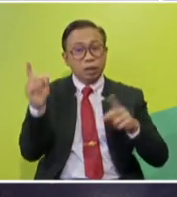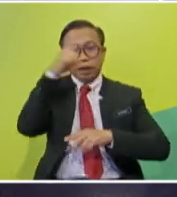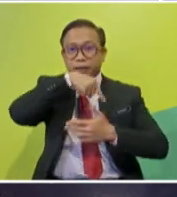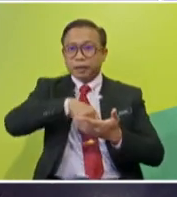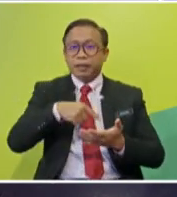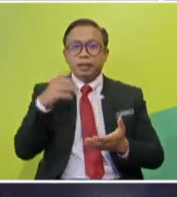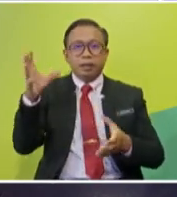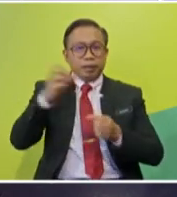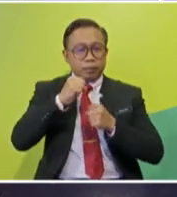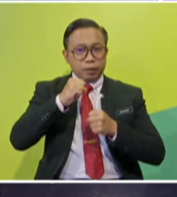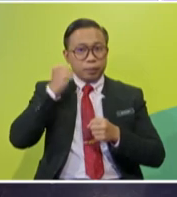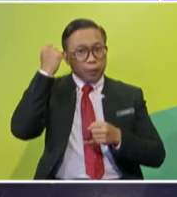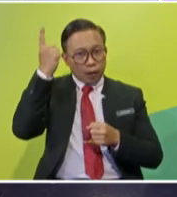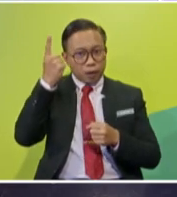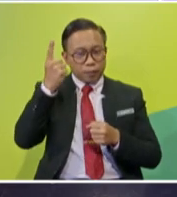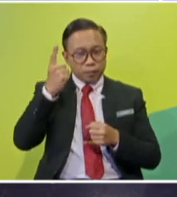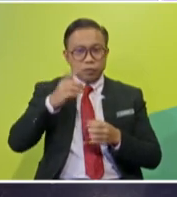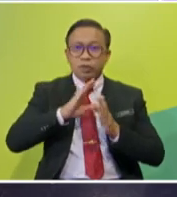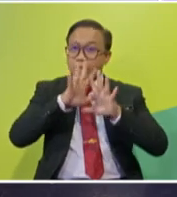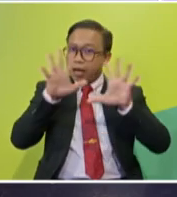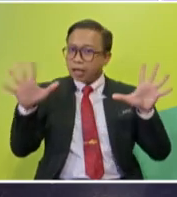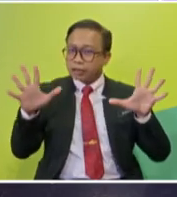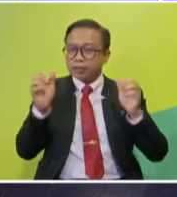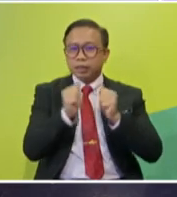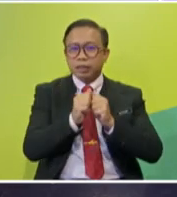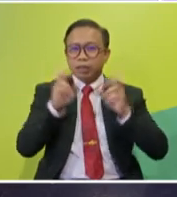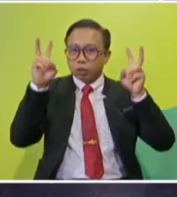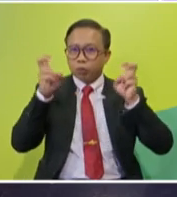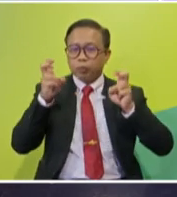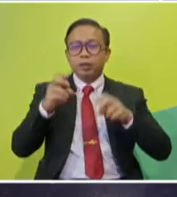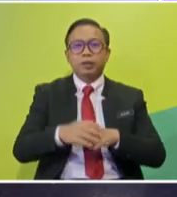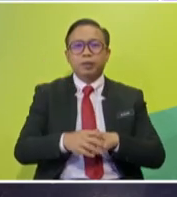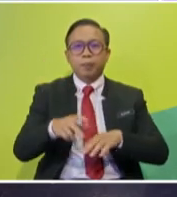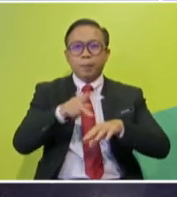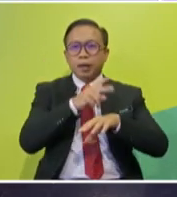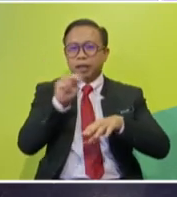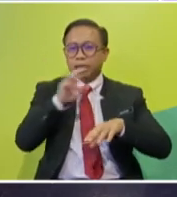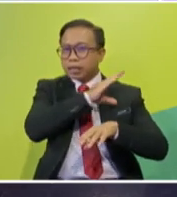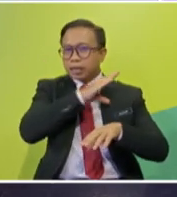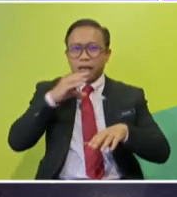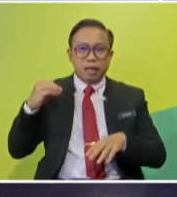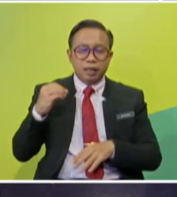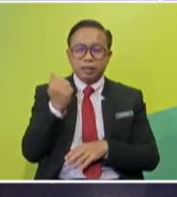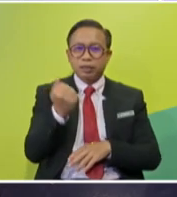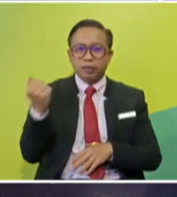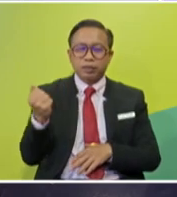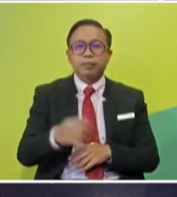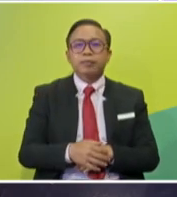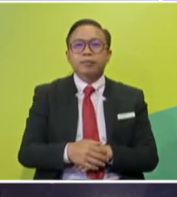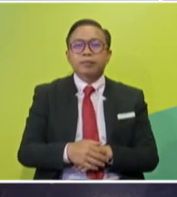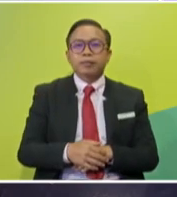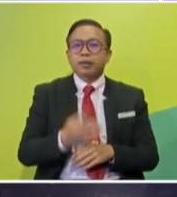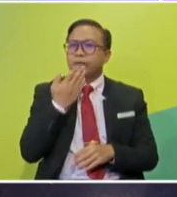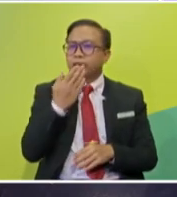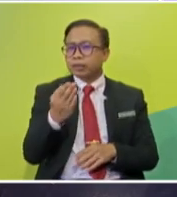dapat memberikan pemahaman yang sangat jelas berkenaan dengan topik kita yaitu pakaian dan aksesori saya itu juga kita ucapkan